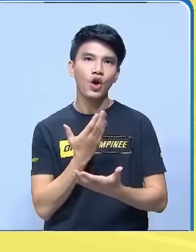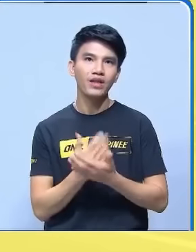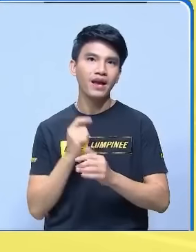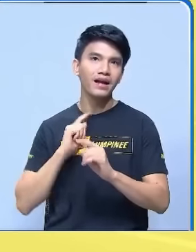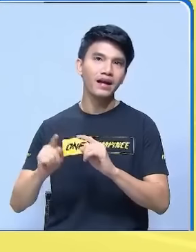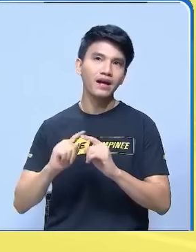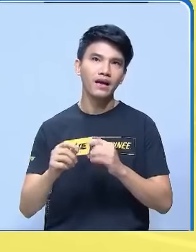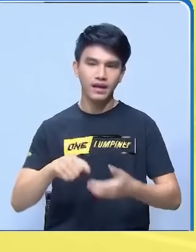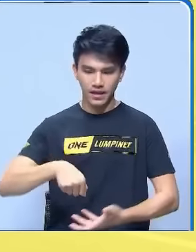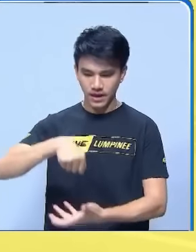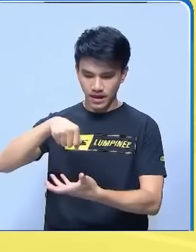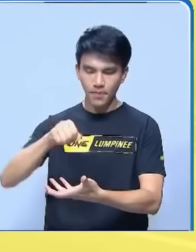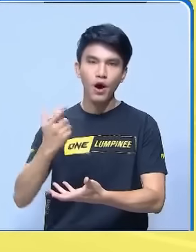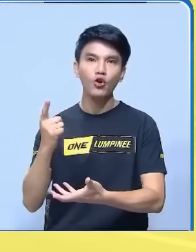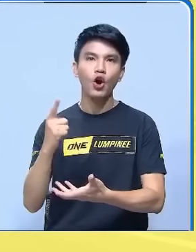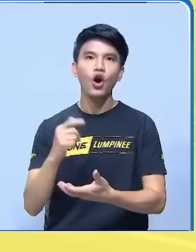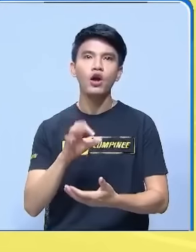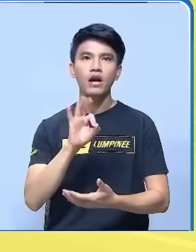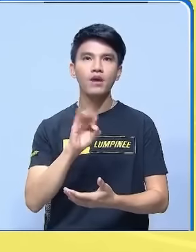มีกระเป๋าทองคำแ